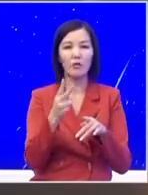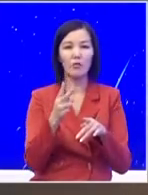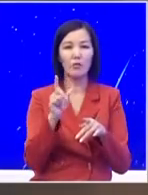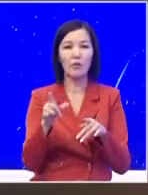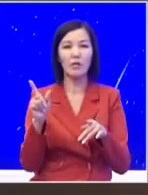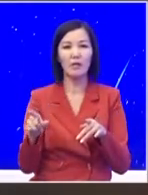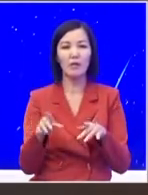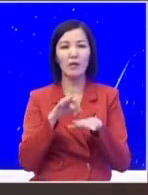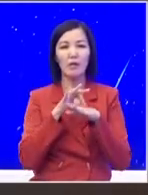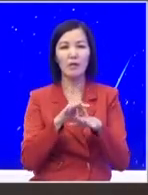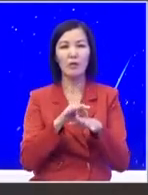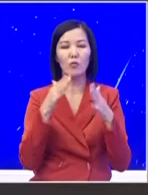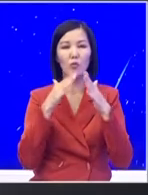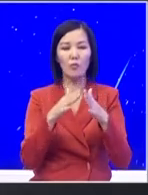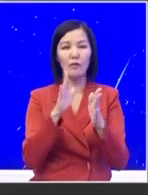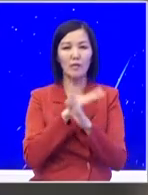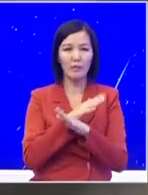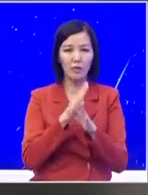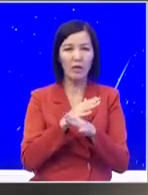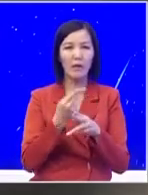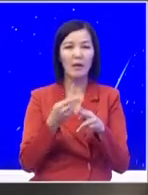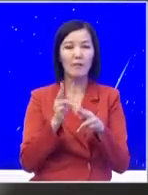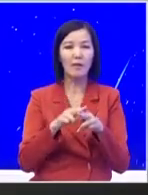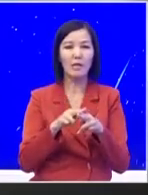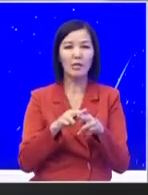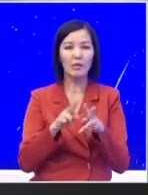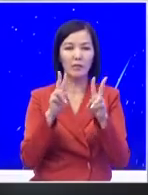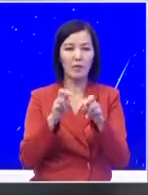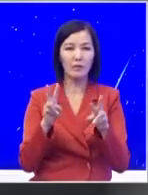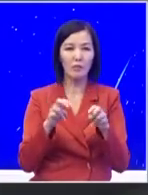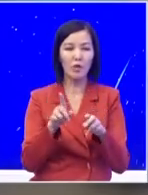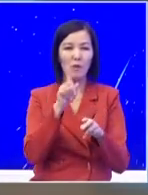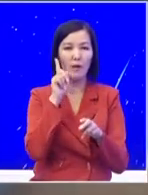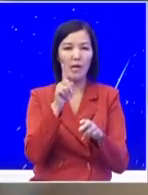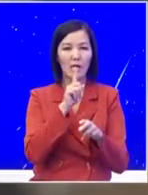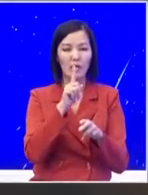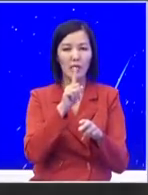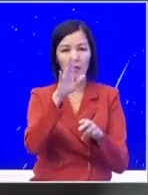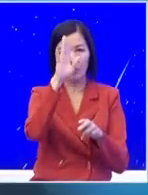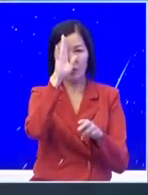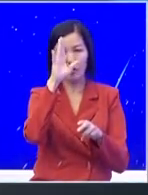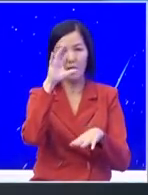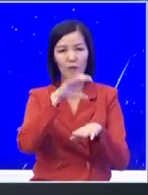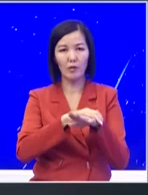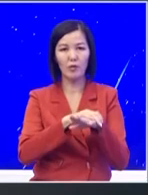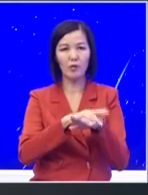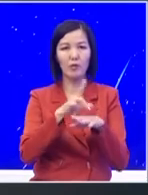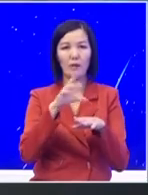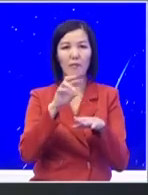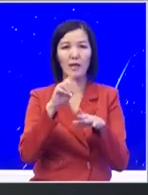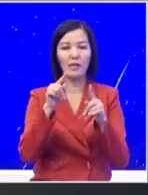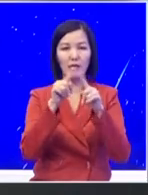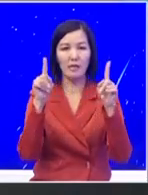наркокурьеров провели в одном из дачных комплексов Капшагая. При личном досмотре у молодых людей оперативниками обнаружен полиэтиленовый